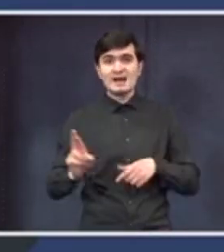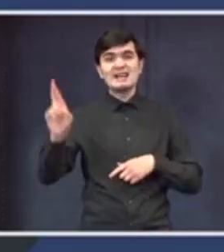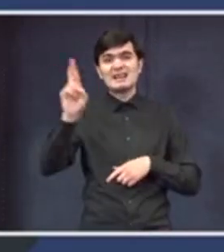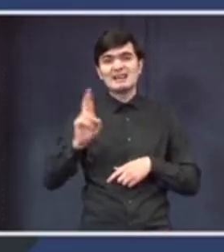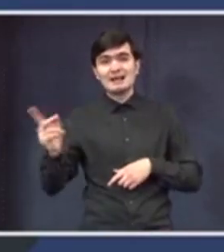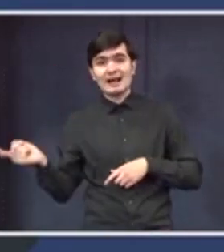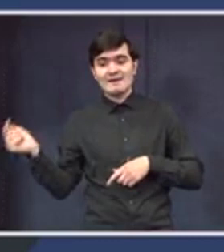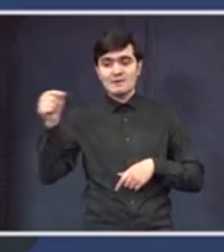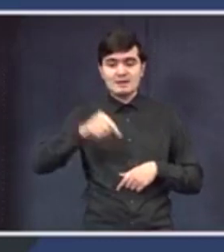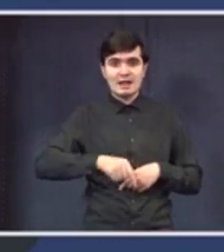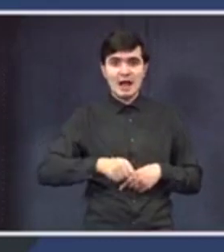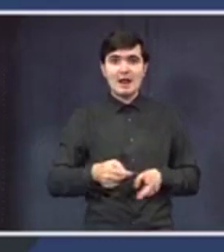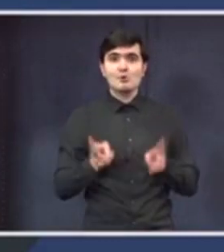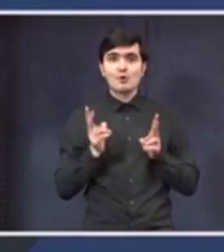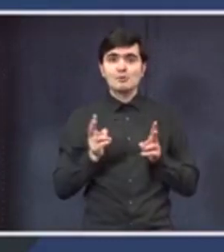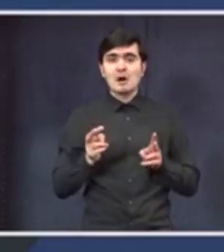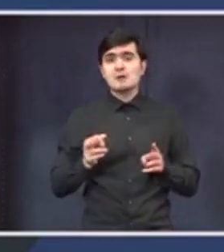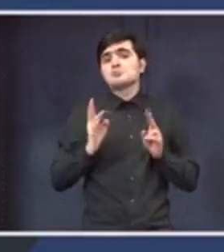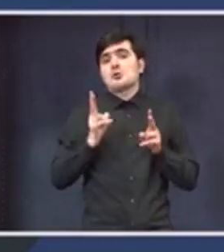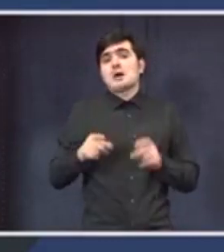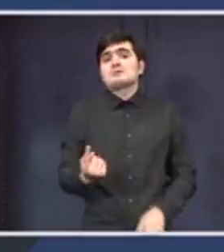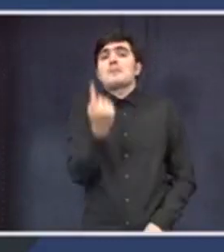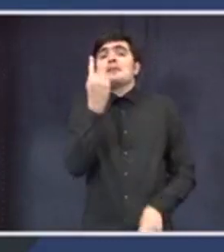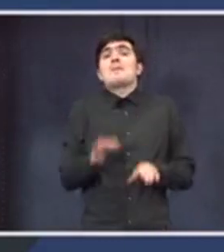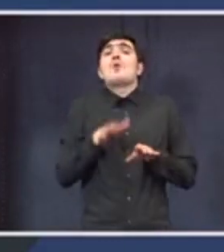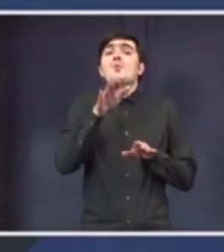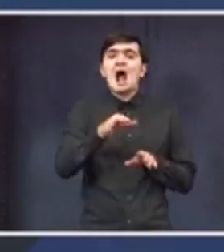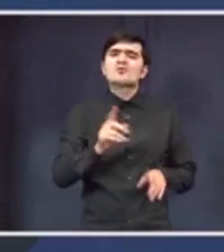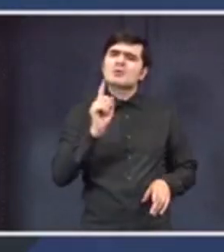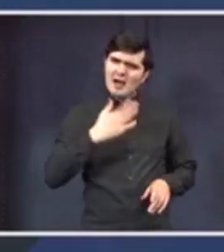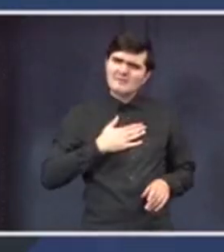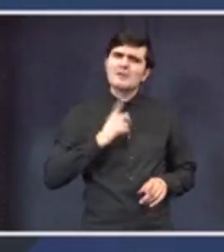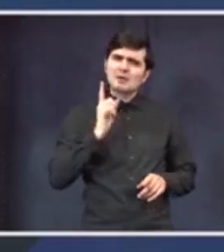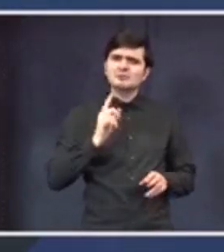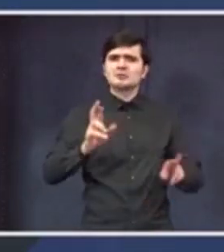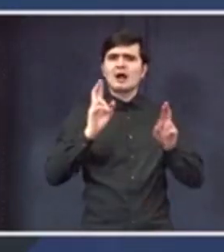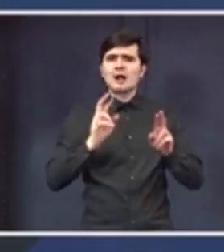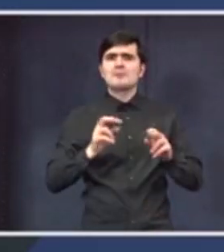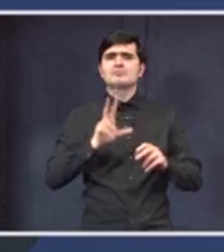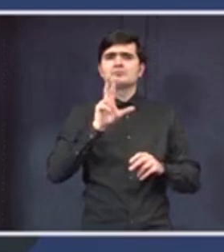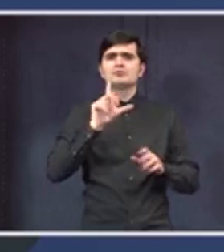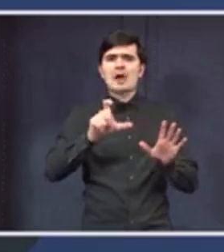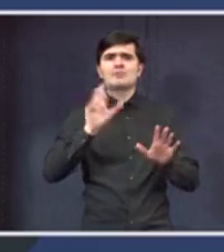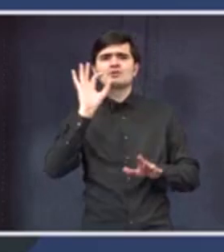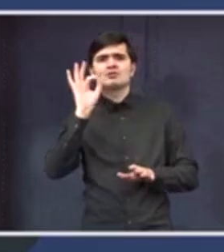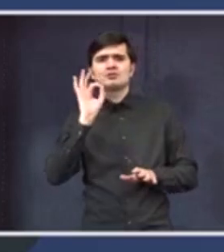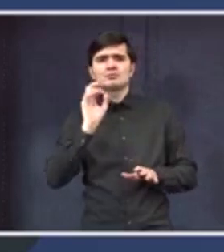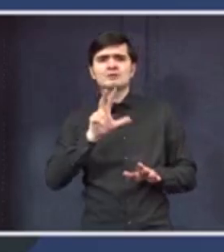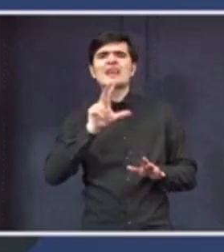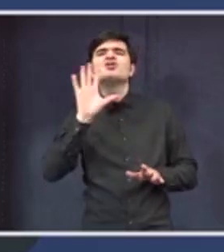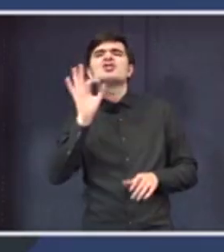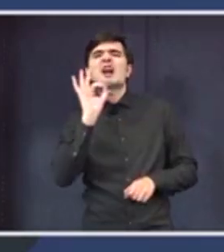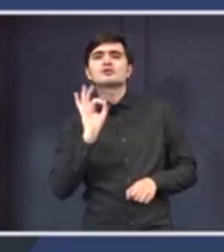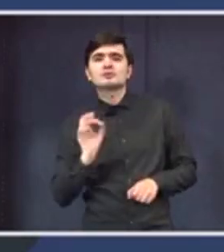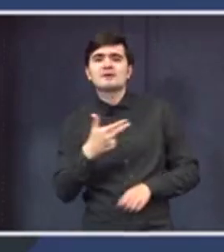normalitate. Bineînțeles că este un prim pas. Am avea în acel moment doar 35% din populație vaccinată. Nu putem să revenim la